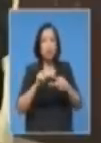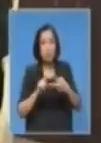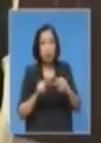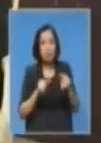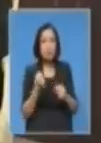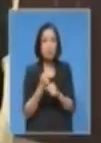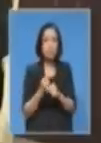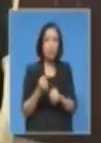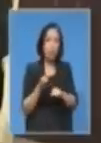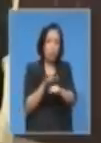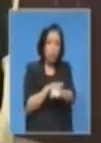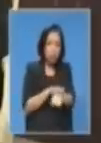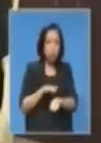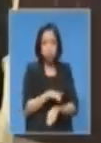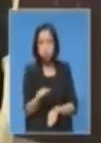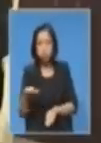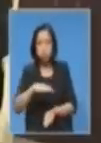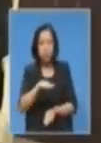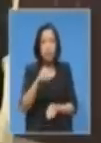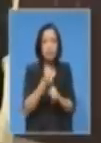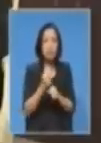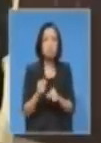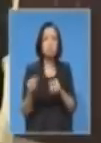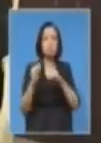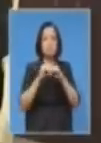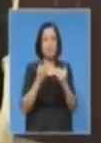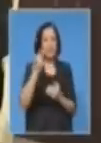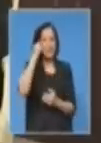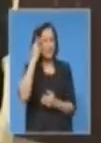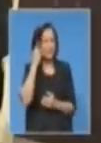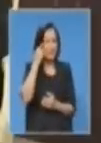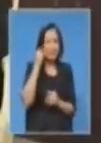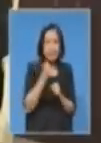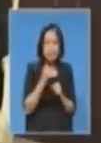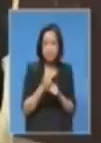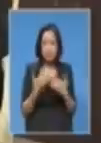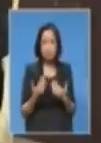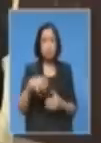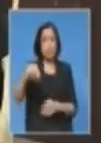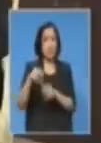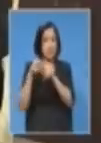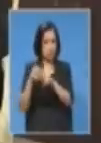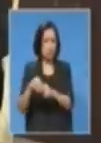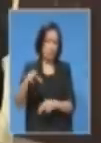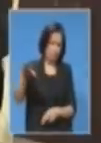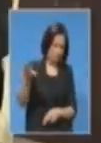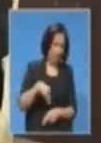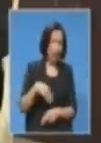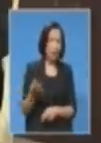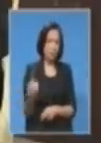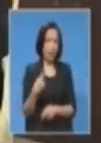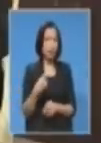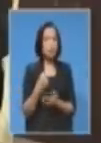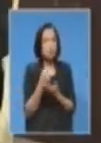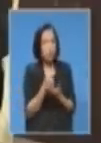ต่อเชื่อมเป็นลักษณะของ True Operation ตอนนี้เรากำลังคิดครับว่าทำยังไงถึงจะให้เอกชนเนี่ยเข้ามาแล้วควบคุ